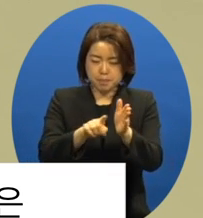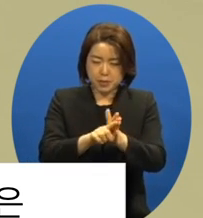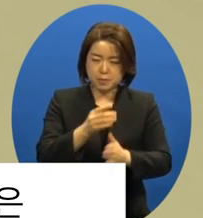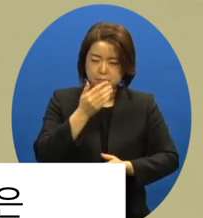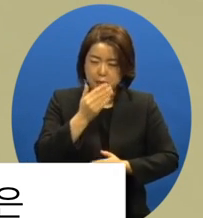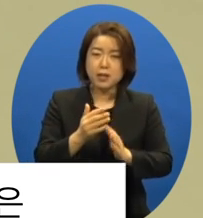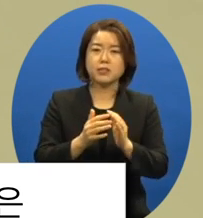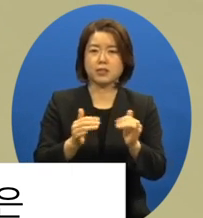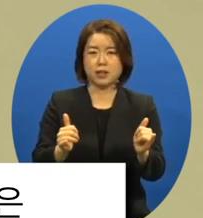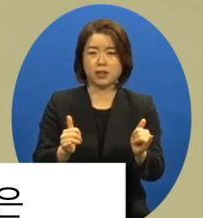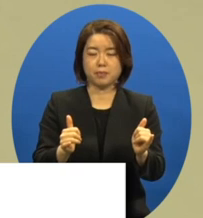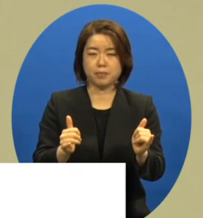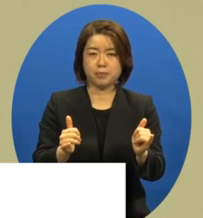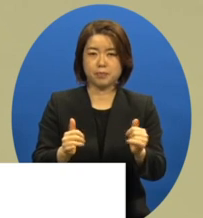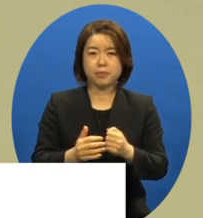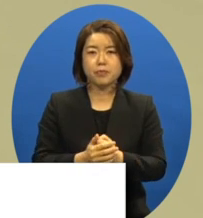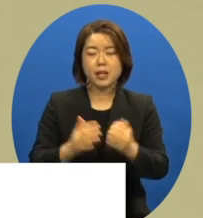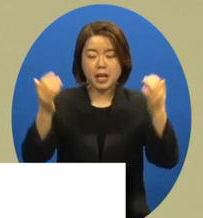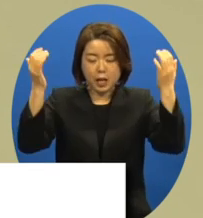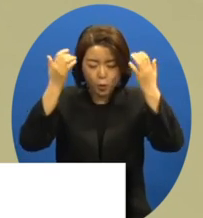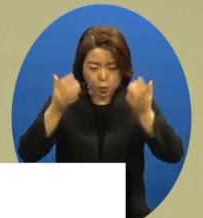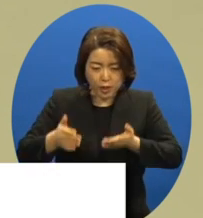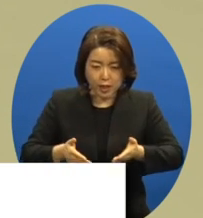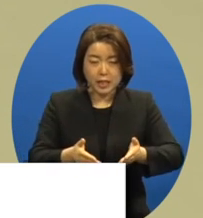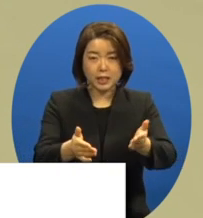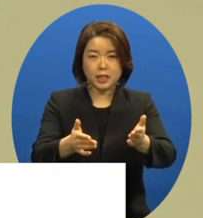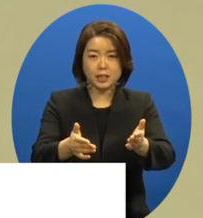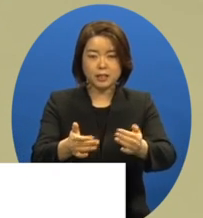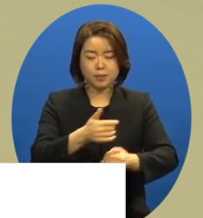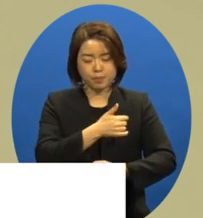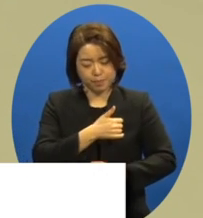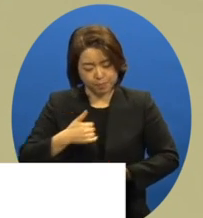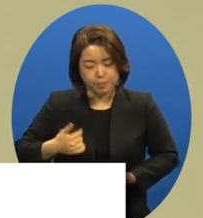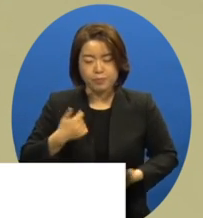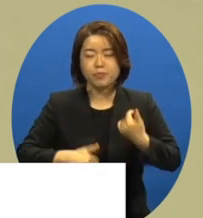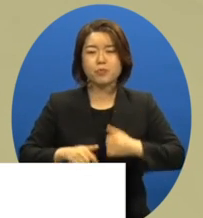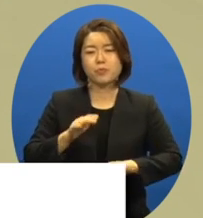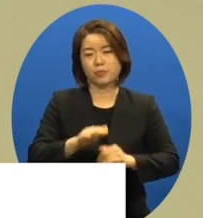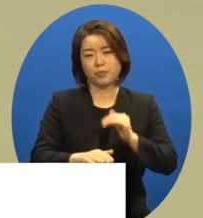사람은 고난의 길을 기꺼이 갑니다.